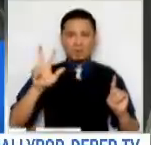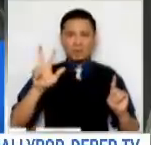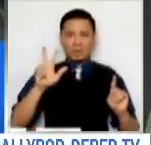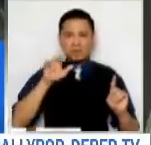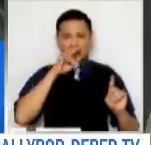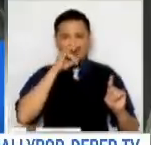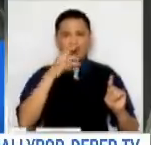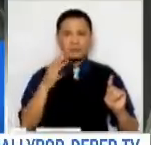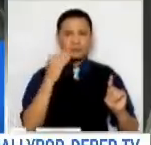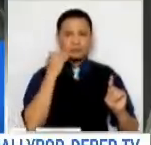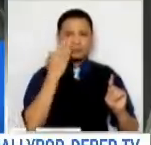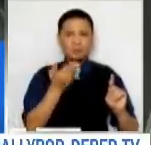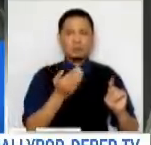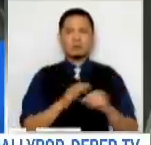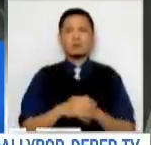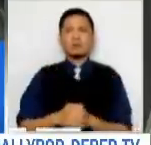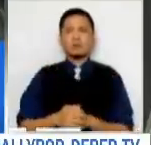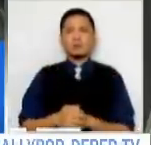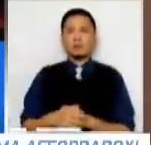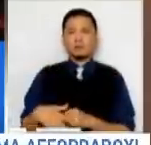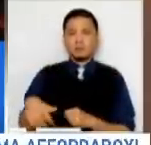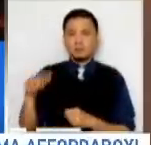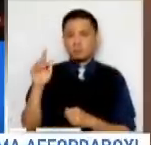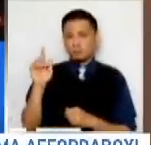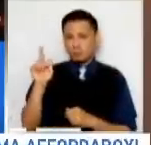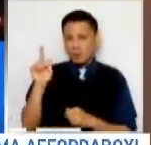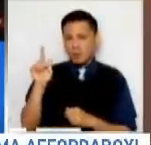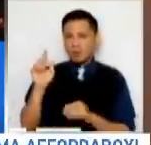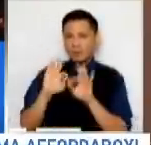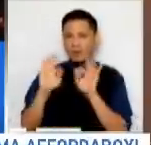20 pamilya ang nawala ng tirahan.